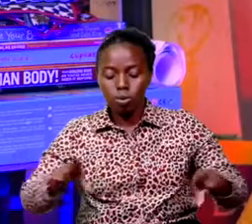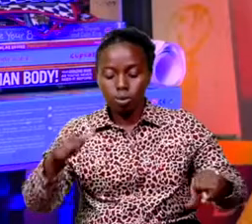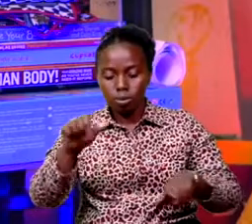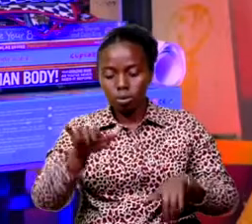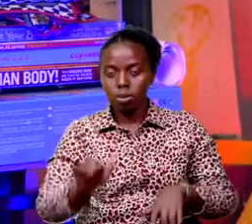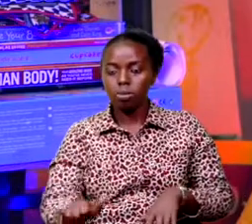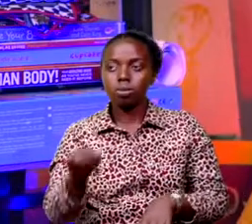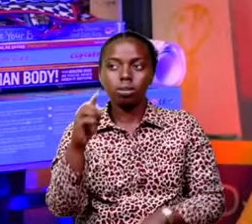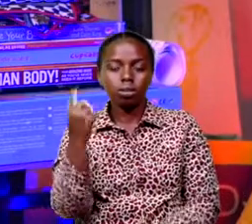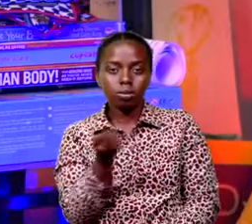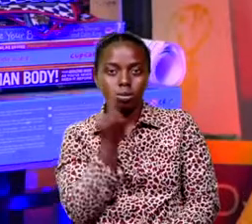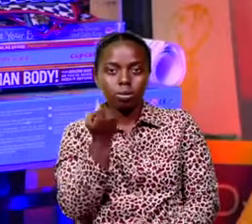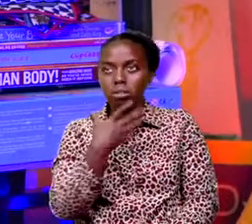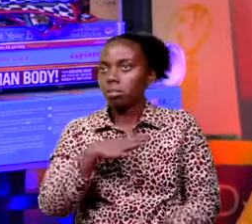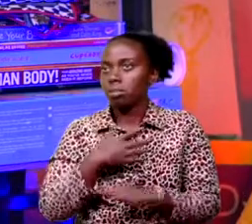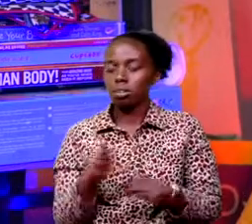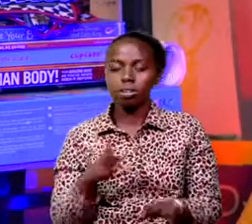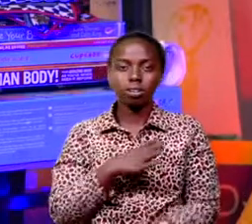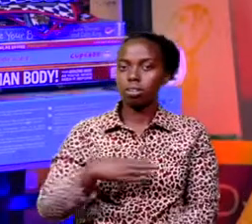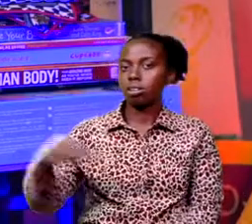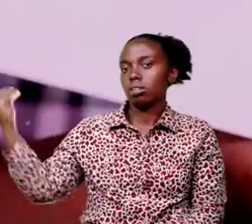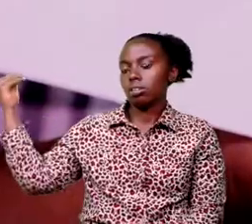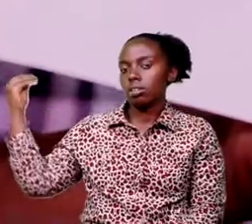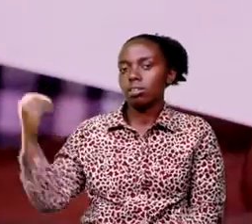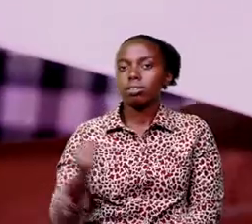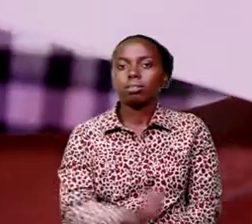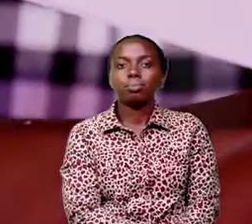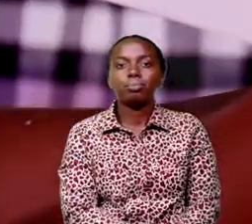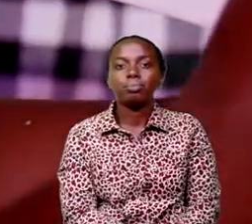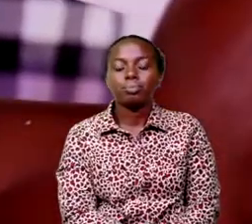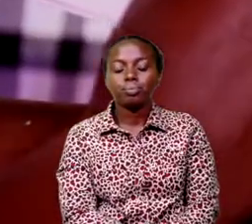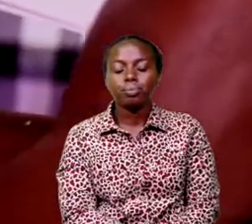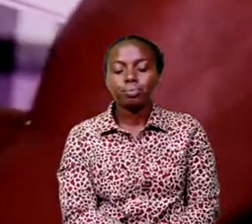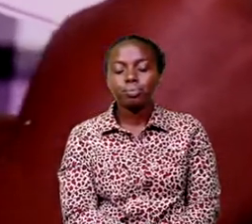wonyine nuko arangije arigendera